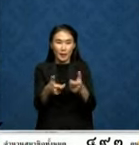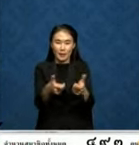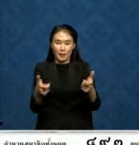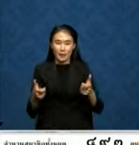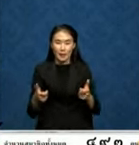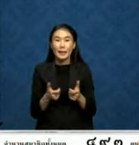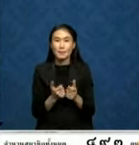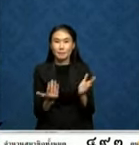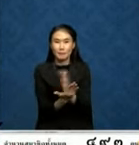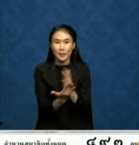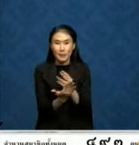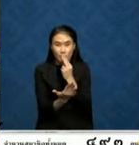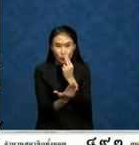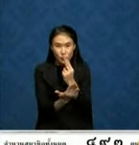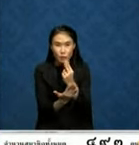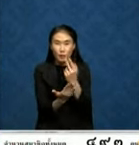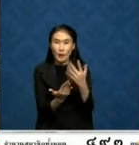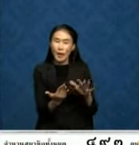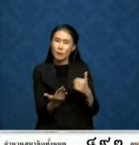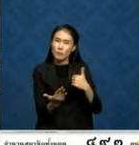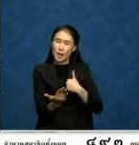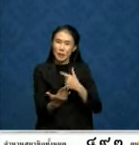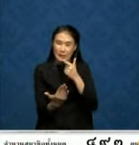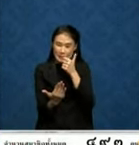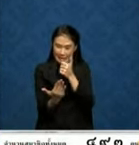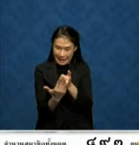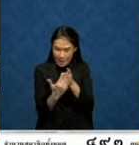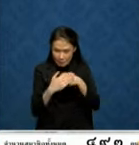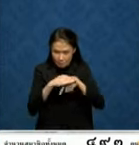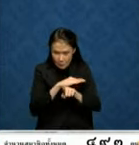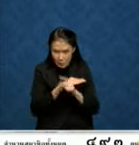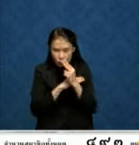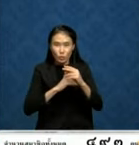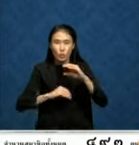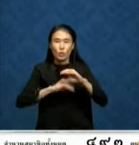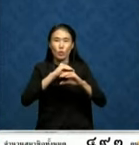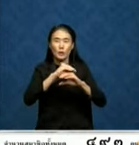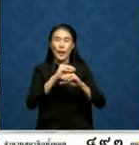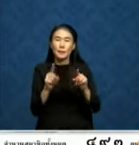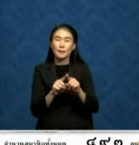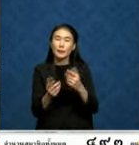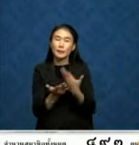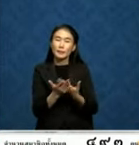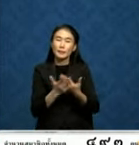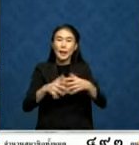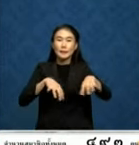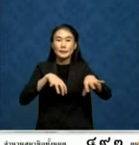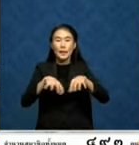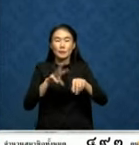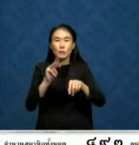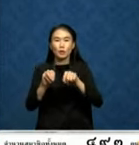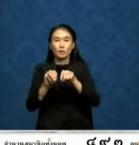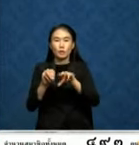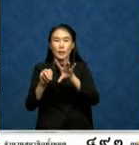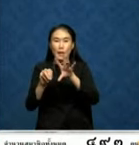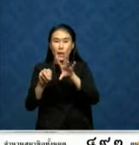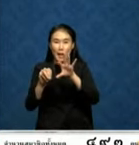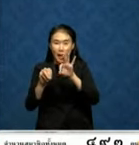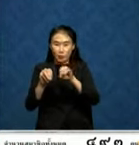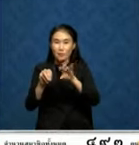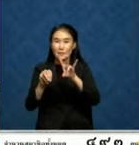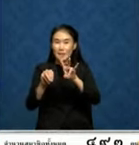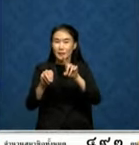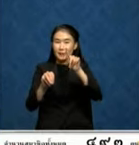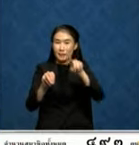ะครับแล้วก็พอผมเข้าไปดูในที่ผมสแกนเนี่ยนะครับเป็นโครงการที่รับการจัดสรรตามมาตรา 97/5 เนี่ย